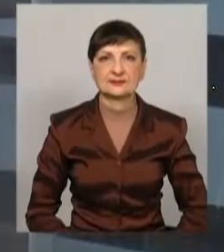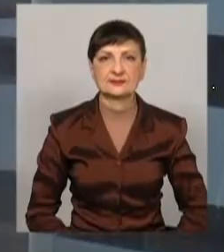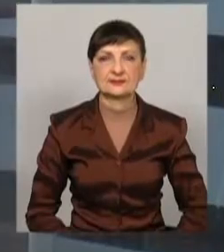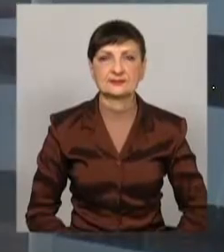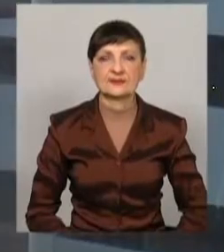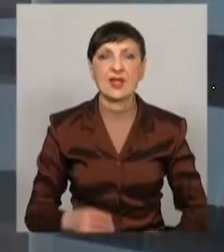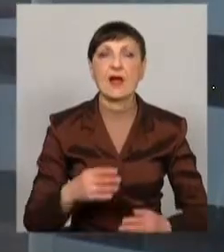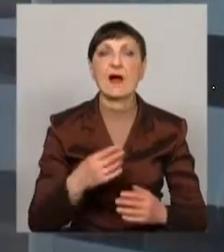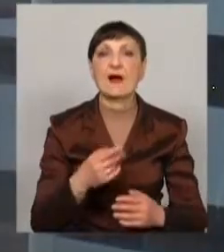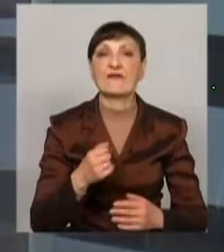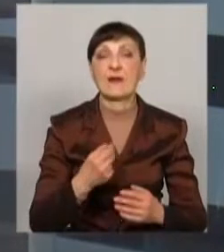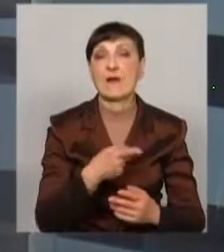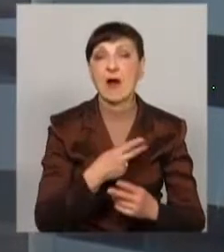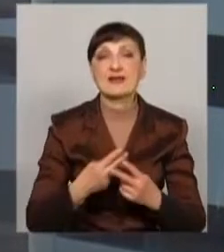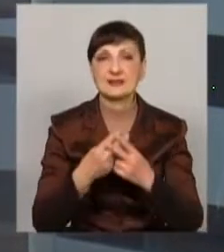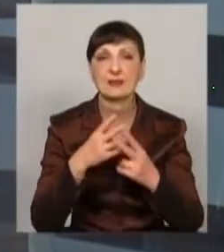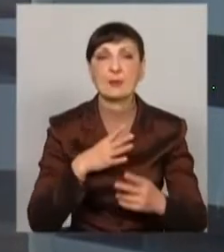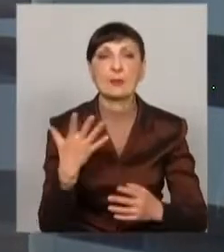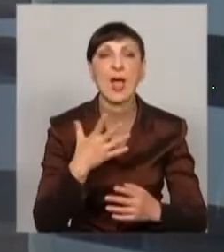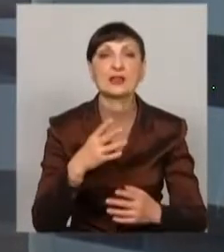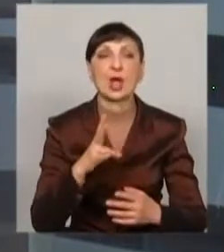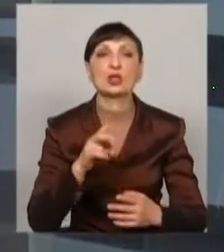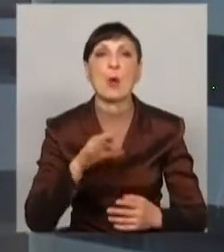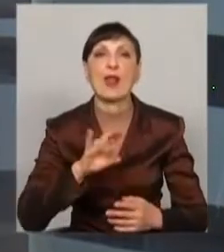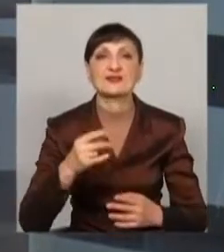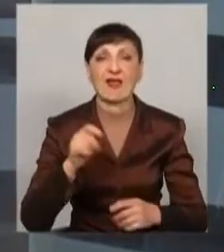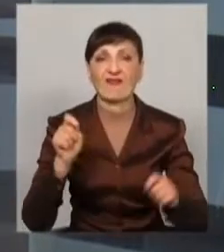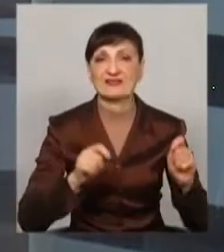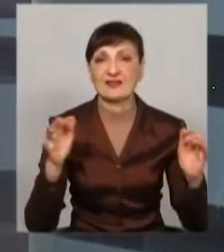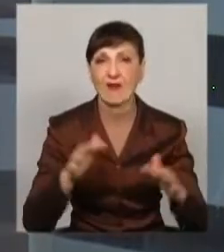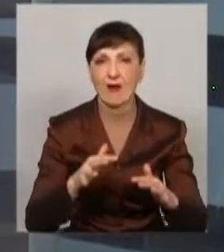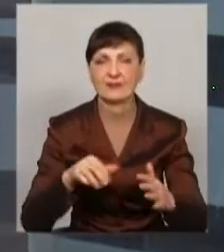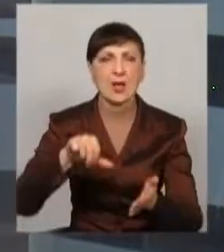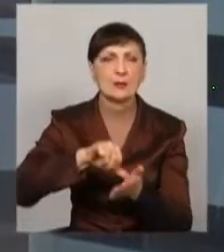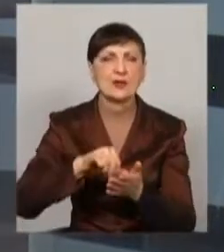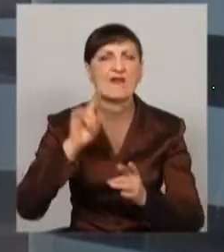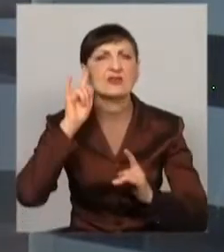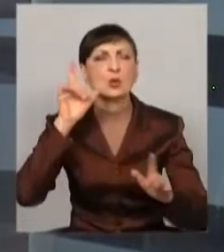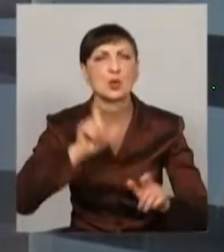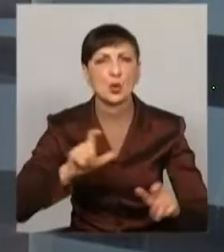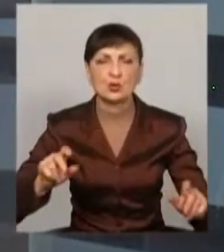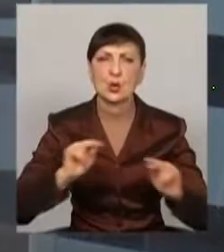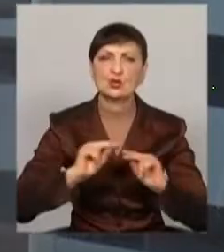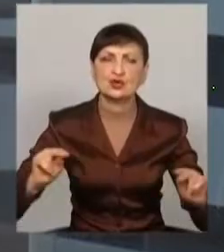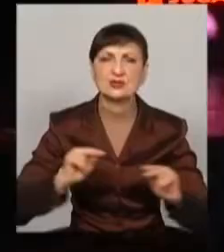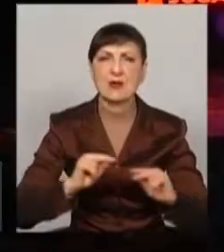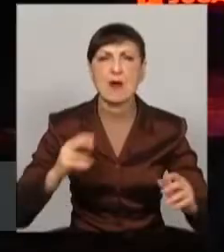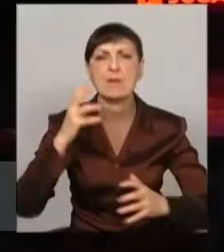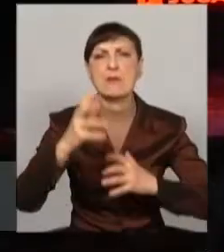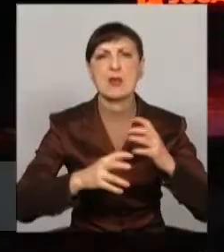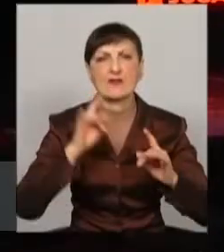В Астане прошел 5-й Нобелевский фестиваль. В нем традиционно приняли участие выдающиеся личности, учителя с мировым